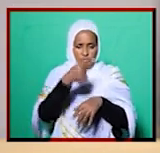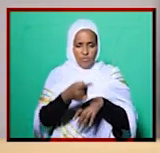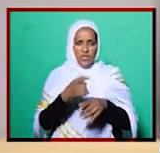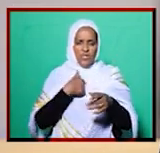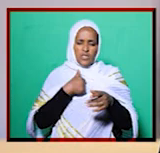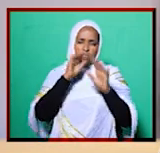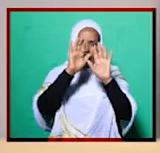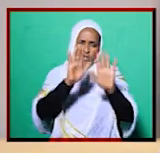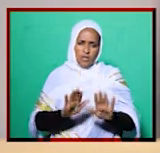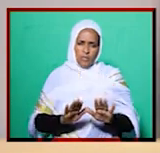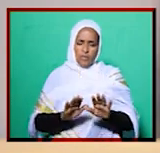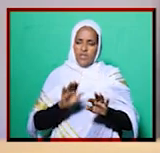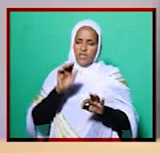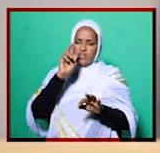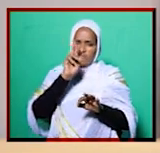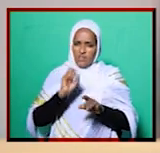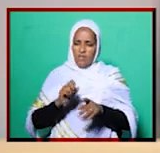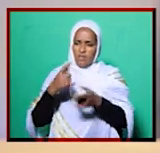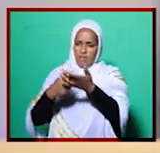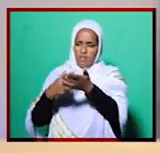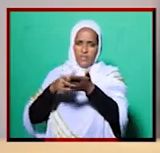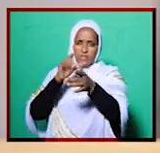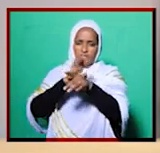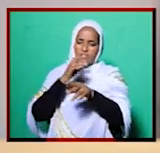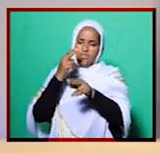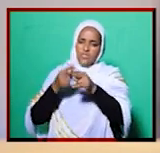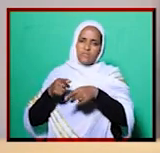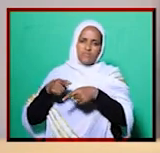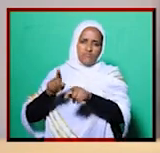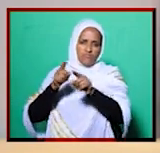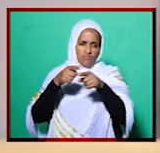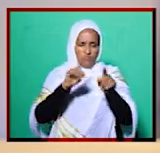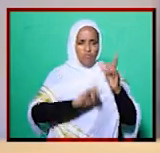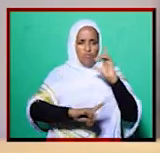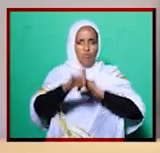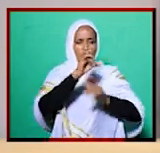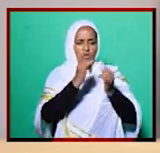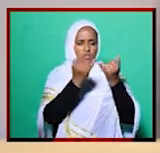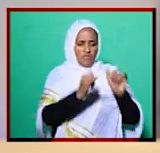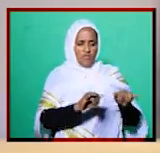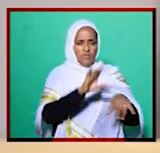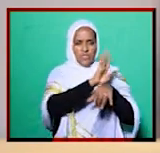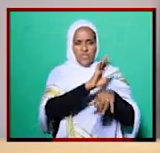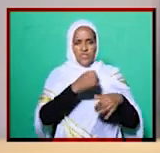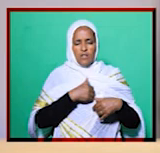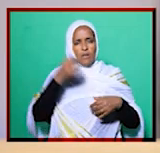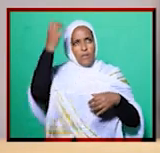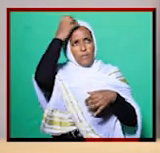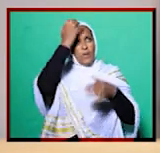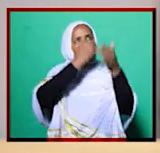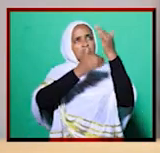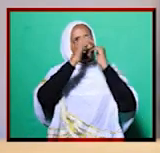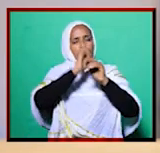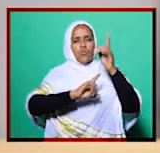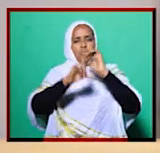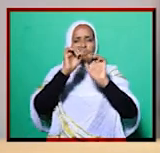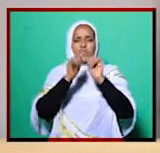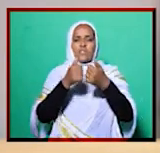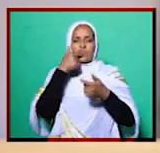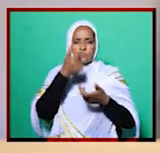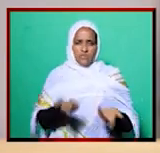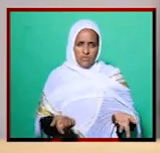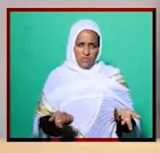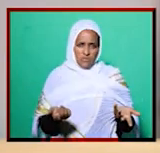ናት እንደውን የሚገርመኛውን የነፍጠኛ ቤተክርስቲያን ናት የማን ቤተክርስቲያን ናት እየተባለ አሁን በቋንቋ የተከፈለች ቤተክርስቲያን አለች መንግስተ ሰማያት ነድ በምን